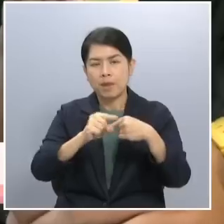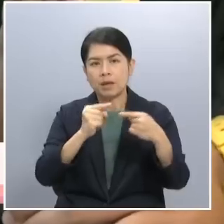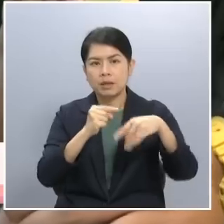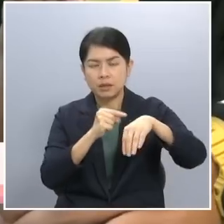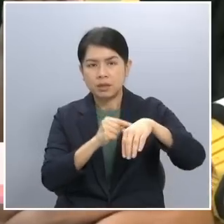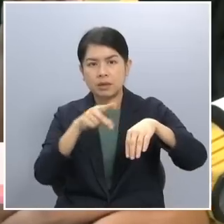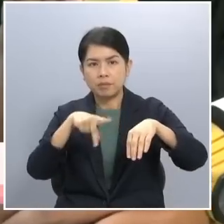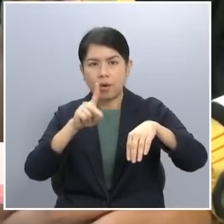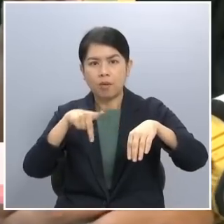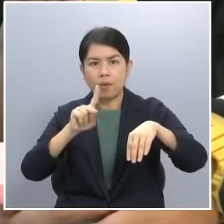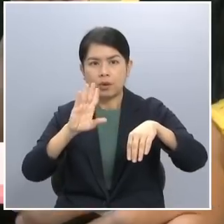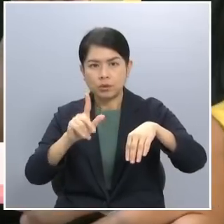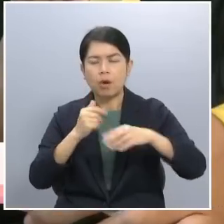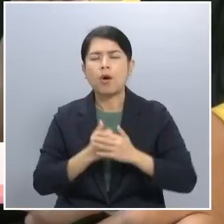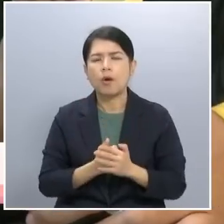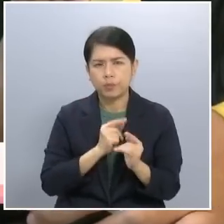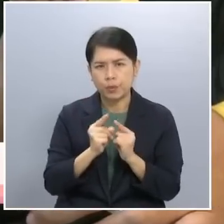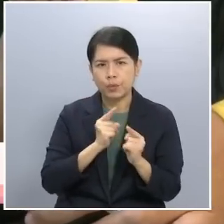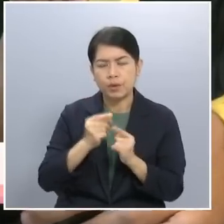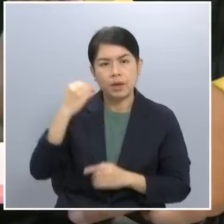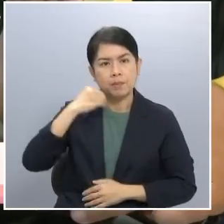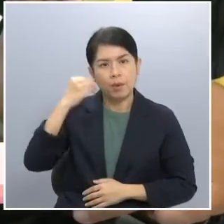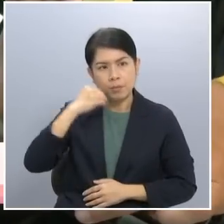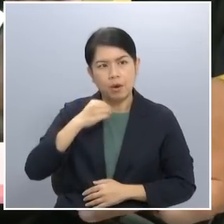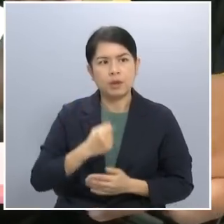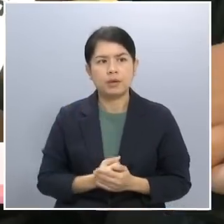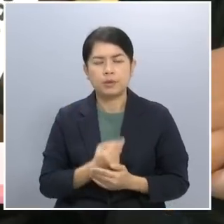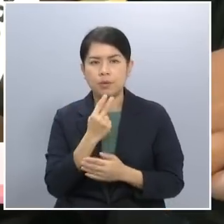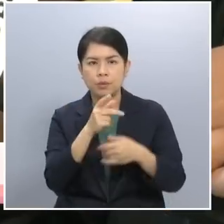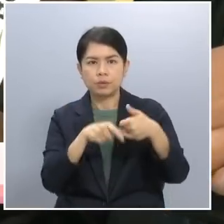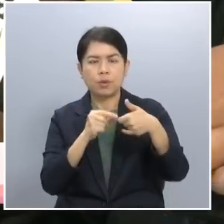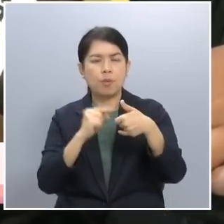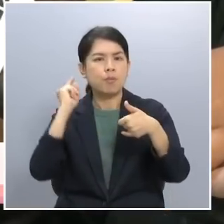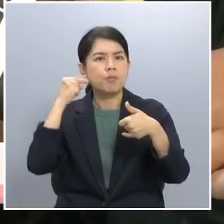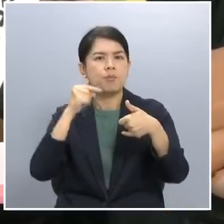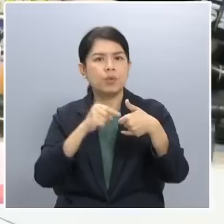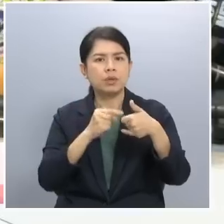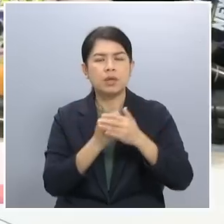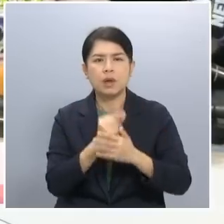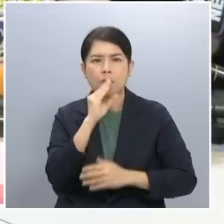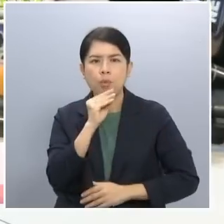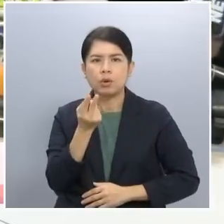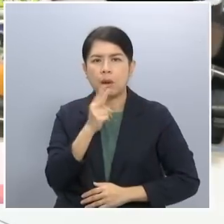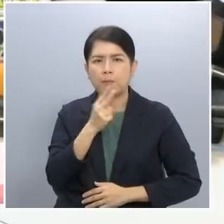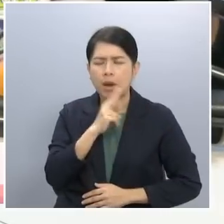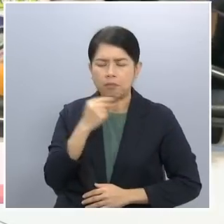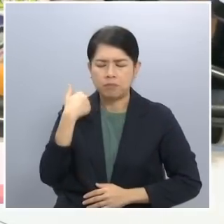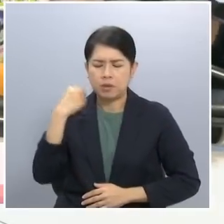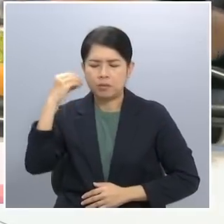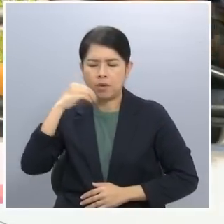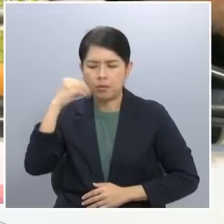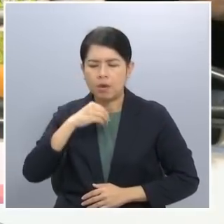หลายรอบแล้วที่คุยกันคำพูดเขามันเลอะเทอะพูดพลิกไปพลิกมาไอ้พูดก็บอกว่าไม่ได้พูดไอ้ความรุนแรงมันต้องเกินไปอยู่แล้